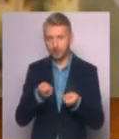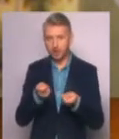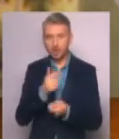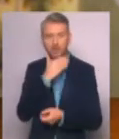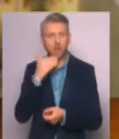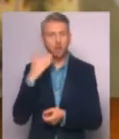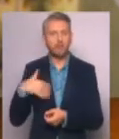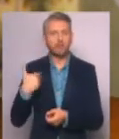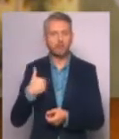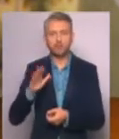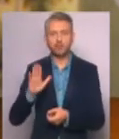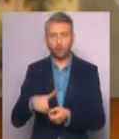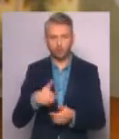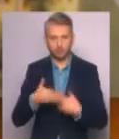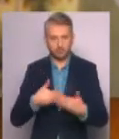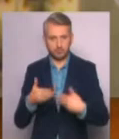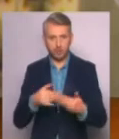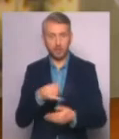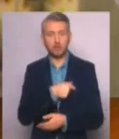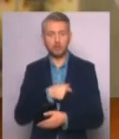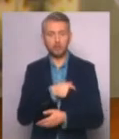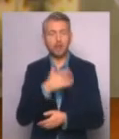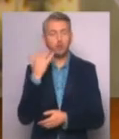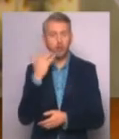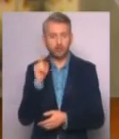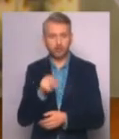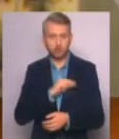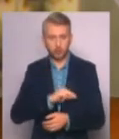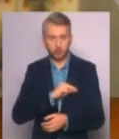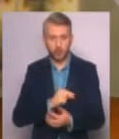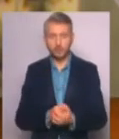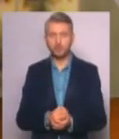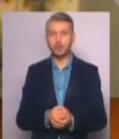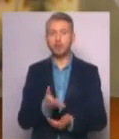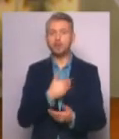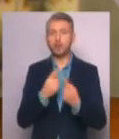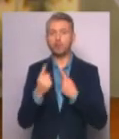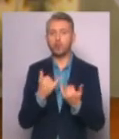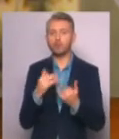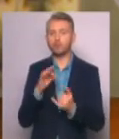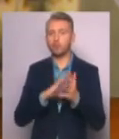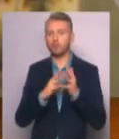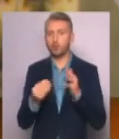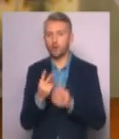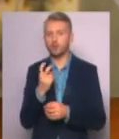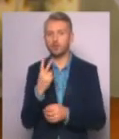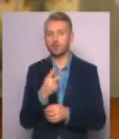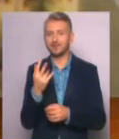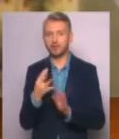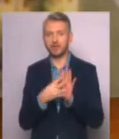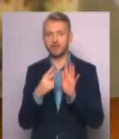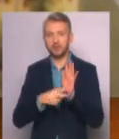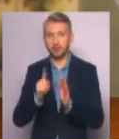набагато ефективніше потім іде процес. І, звичайно, депутату легше з цим працювати. Ще раз нагадаю, ми говоримо сьогодні про Виноградар,